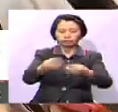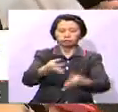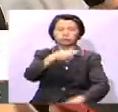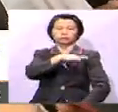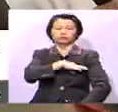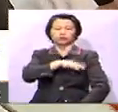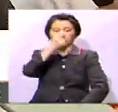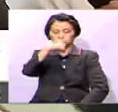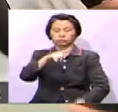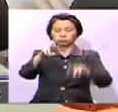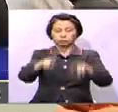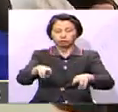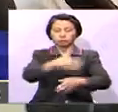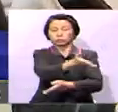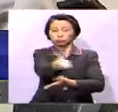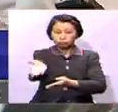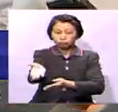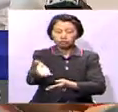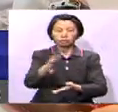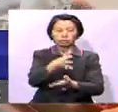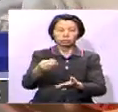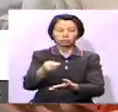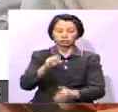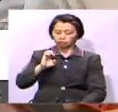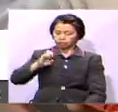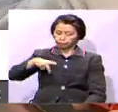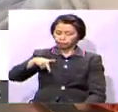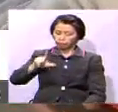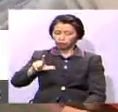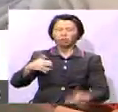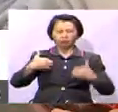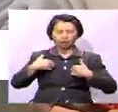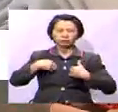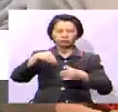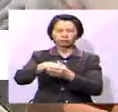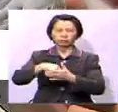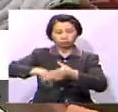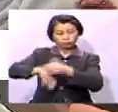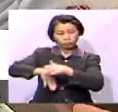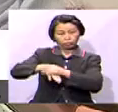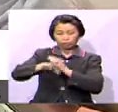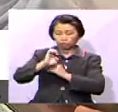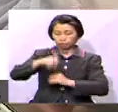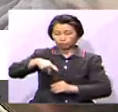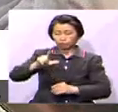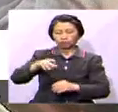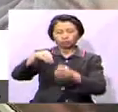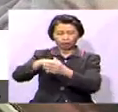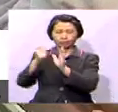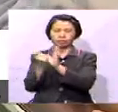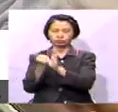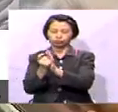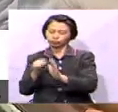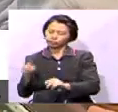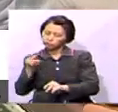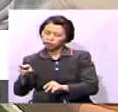rakyat keseluruhannya dan ep sekarang pun memang ditayangkan di di Astro dan kosnya bukannya murah